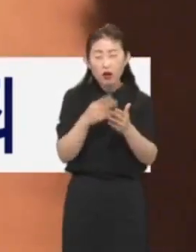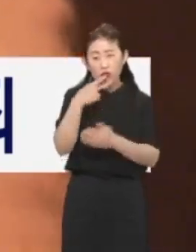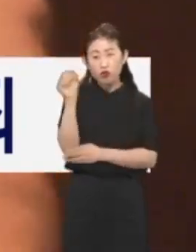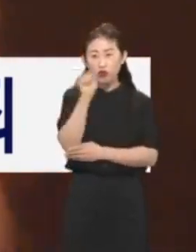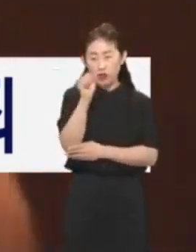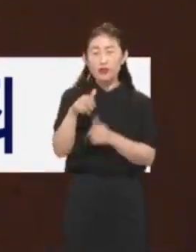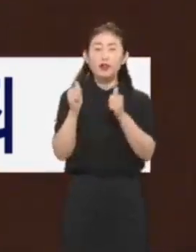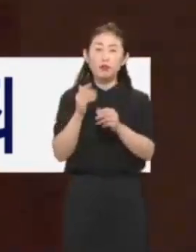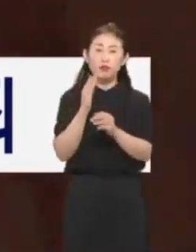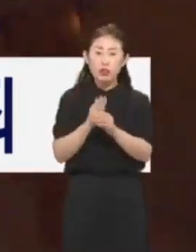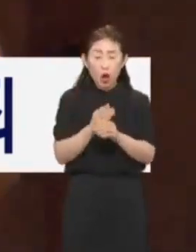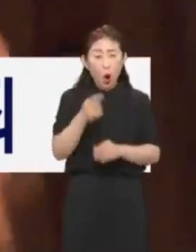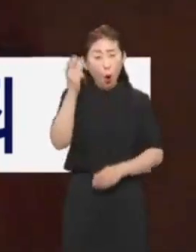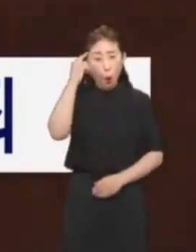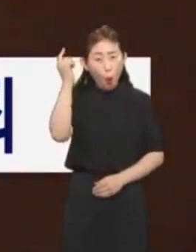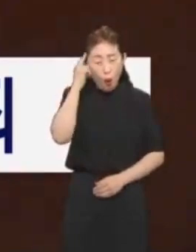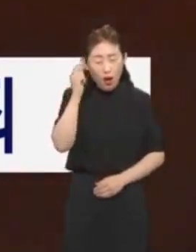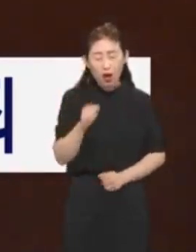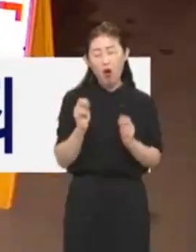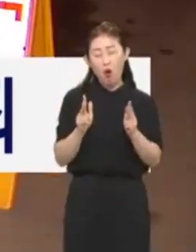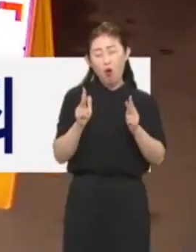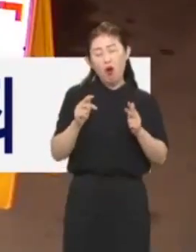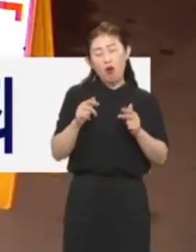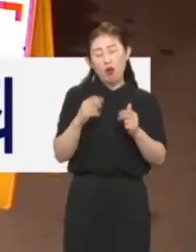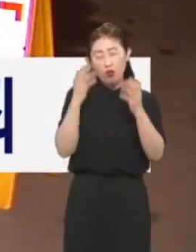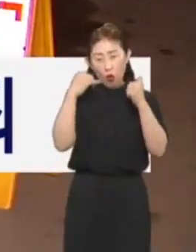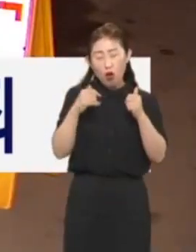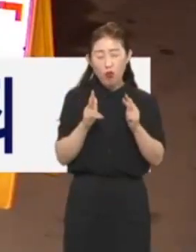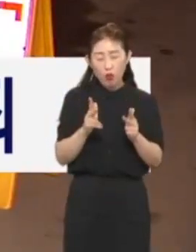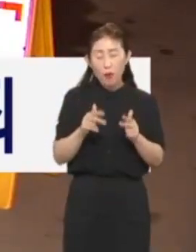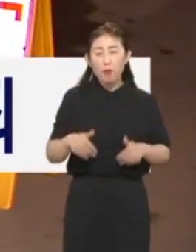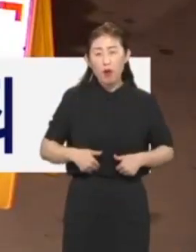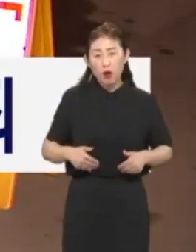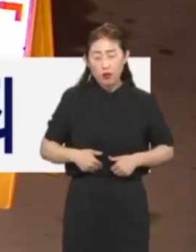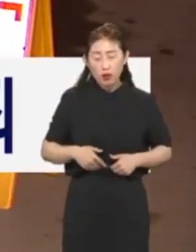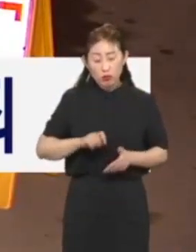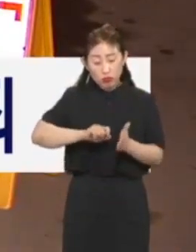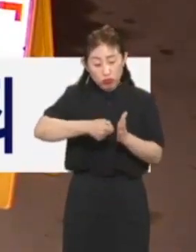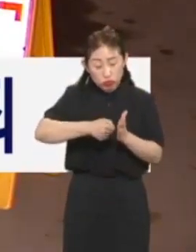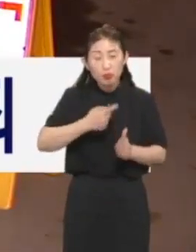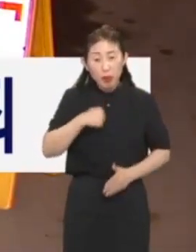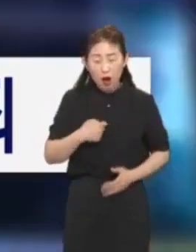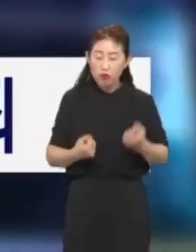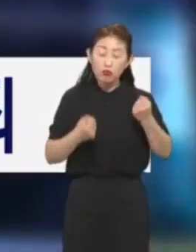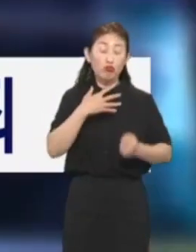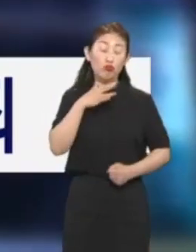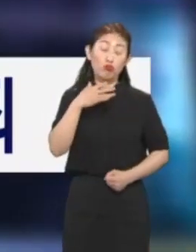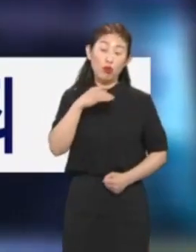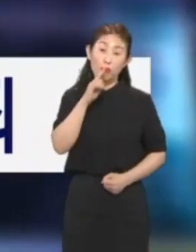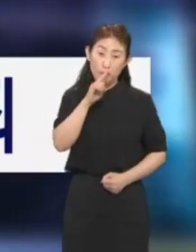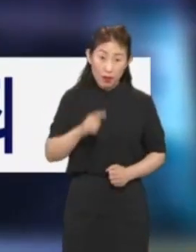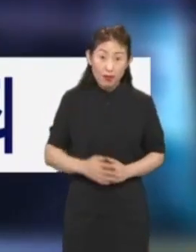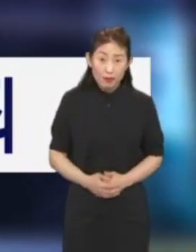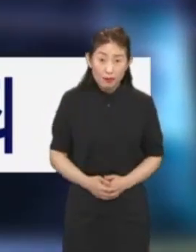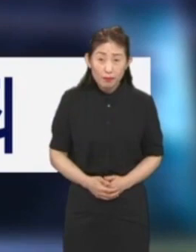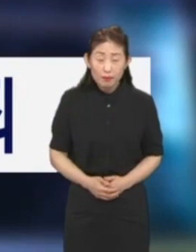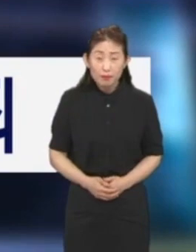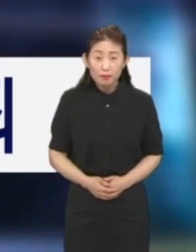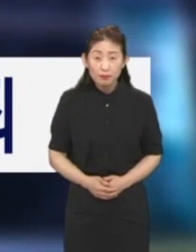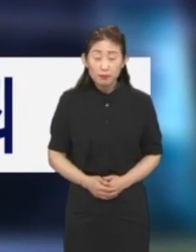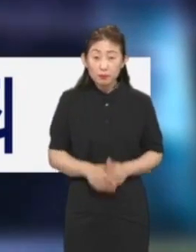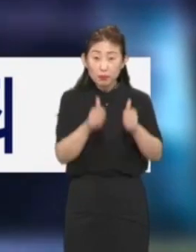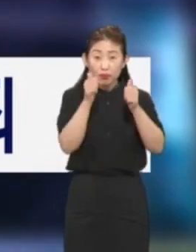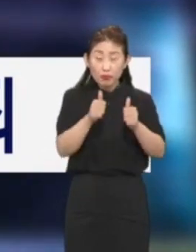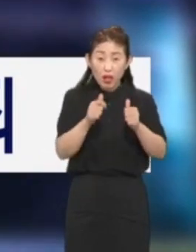차 안에서 에어컨을 켜기 위해 시동을 걸기는 했지만 운전한 기억은 없다고 진술했습니다 대선지법 형사 11단독